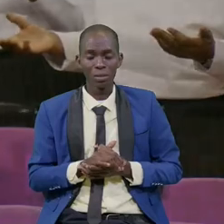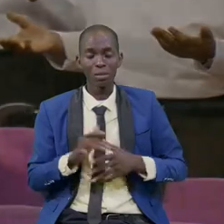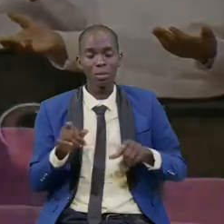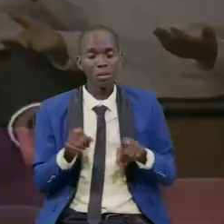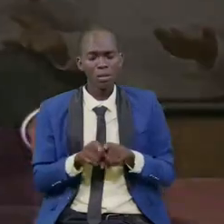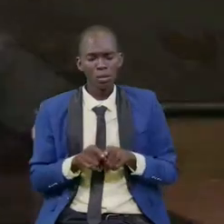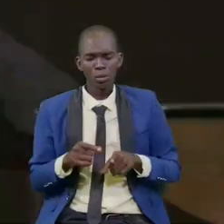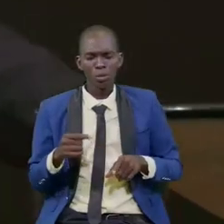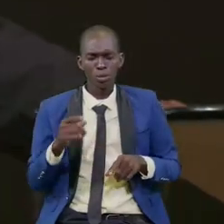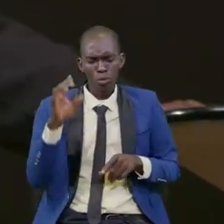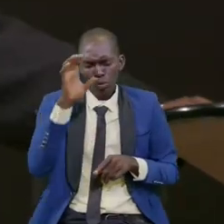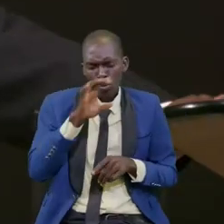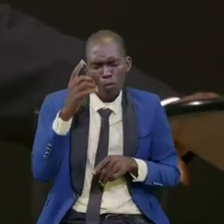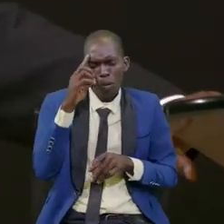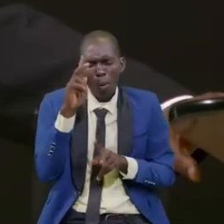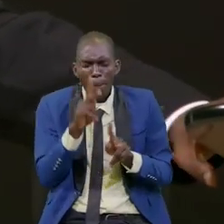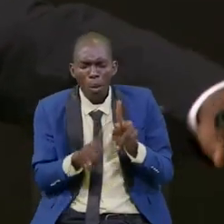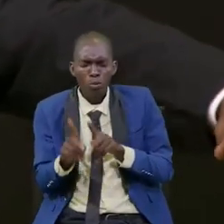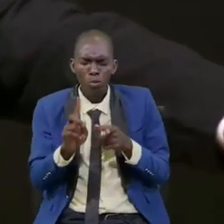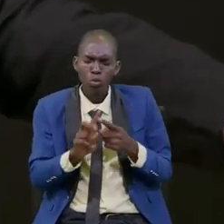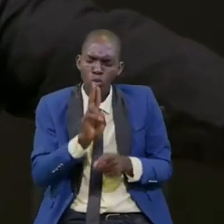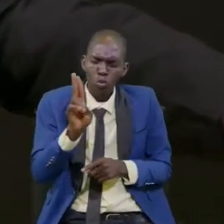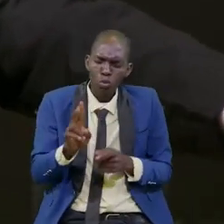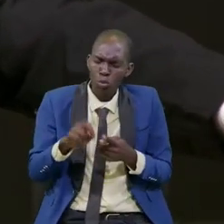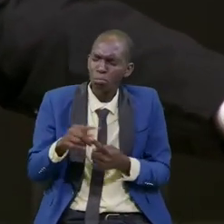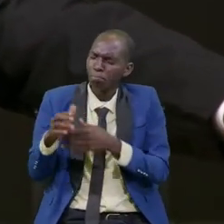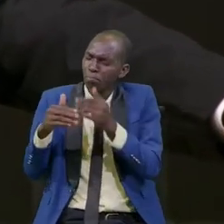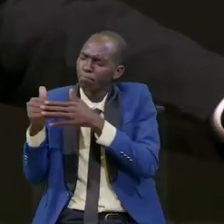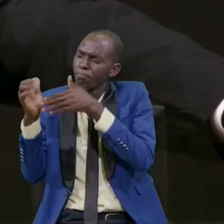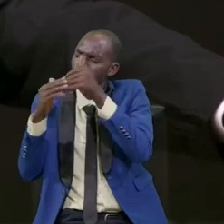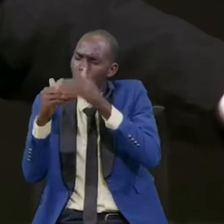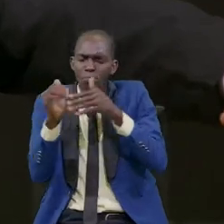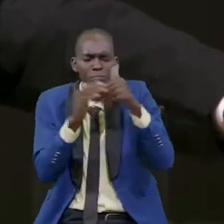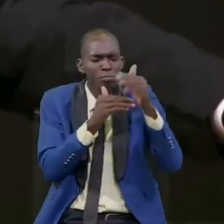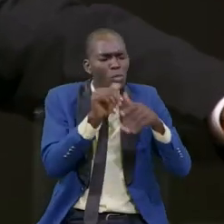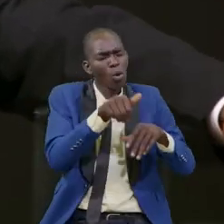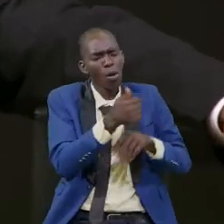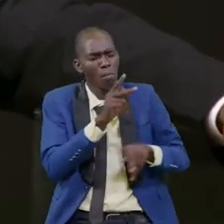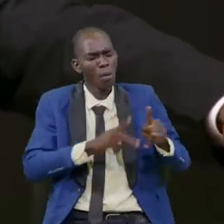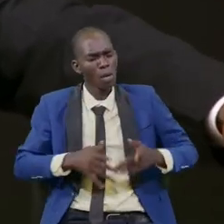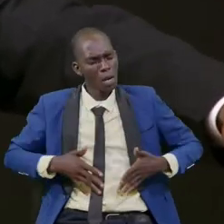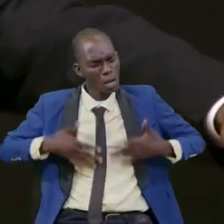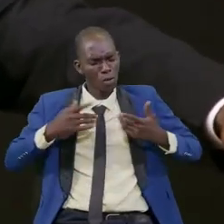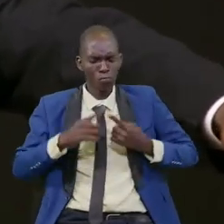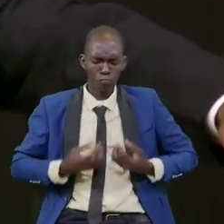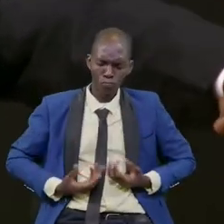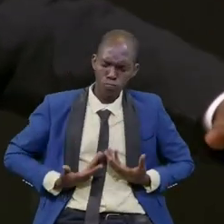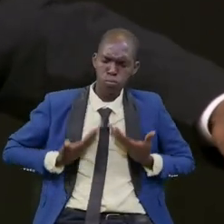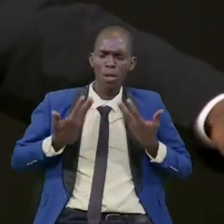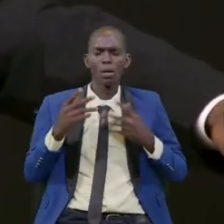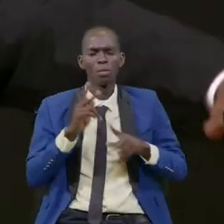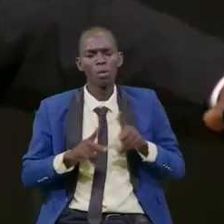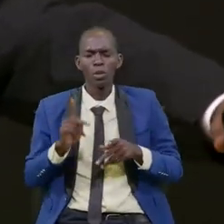Et comme tu cherches des gens à utiliser pour rendre la vie meilleure et pour susciter des gens